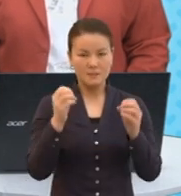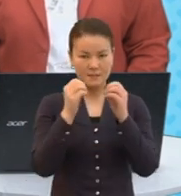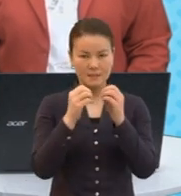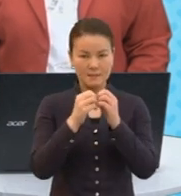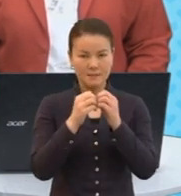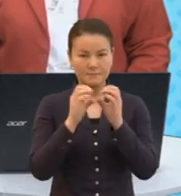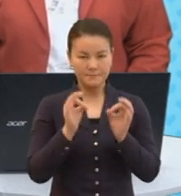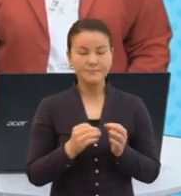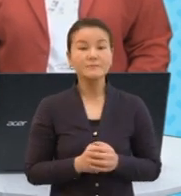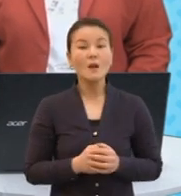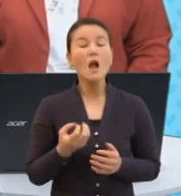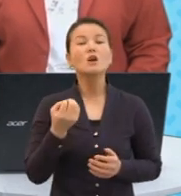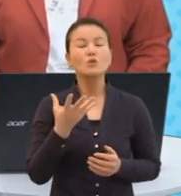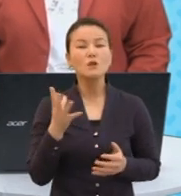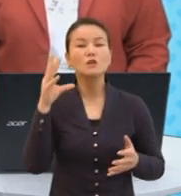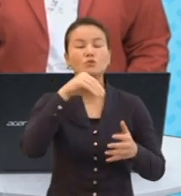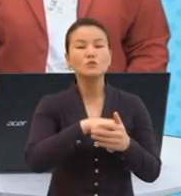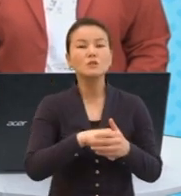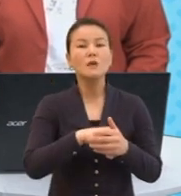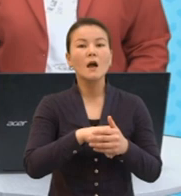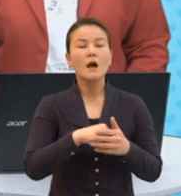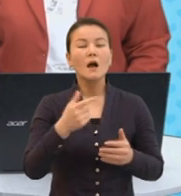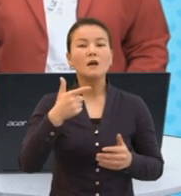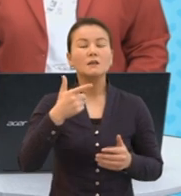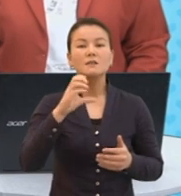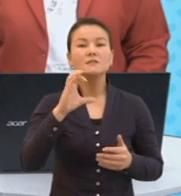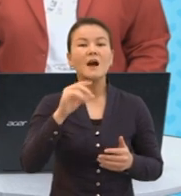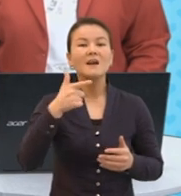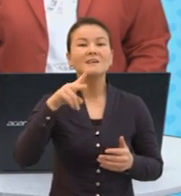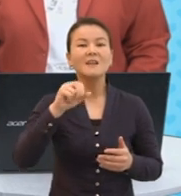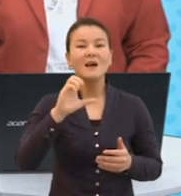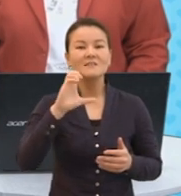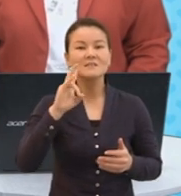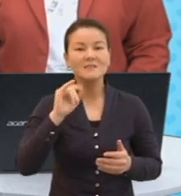10. Сколько служат для обозначения согласных звуков?